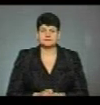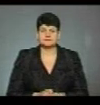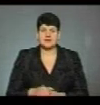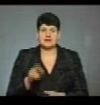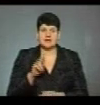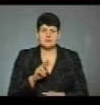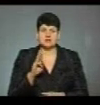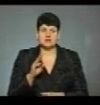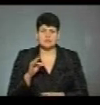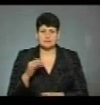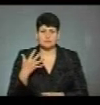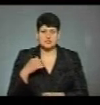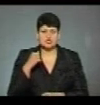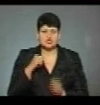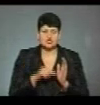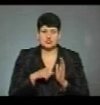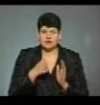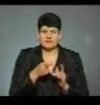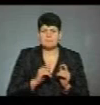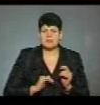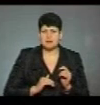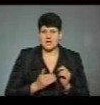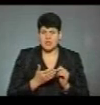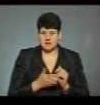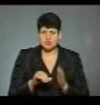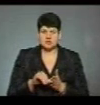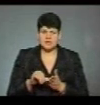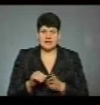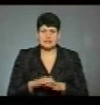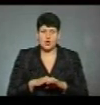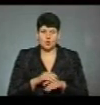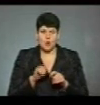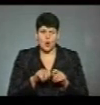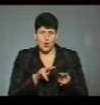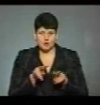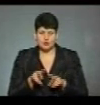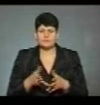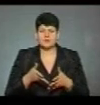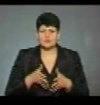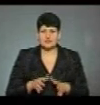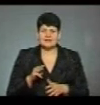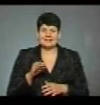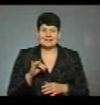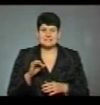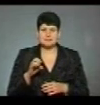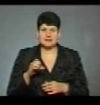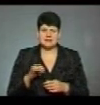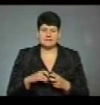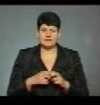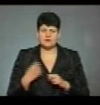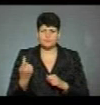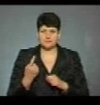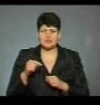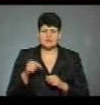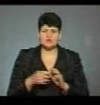Яремі Шатарському 56 років. Він підприємець. Член народного контролю. Народився в Тисманиці Івано-Франківської області.